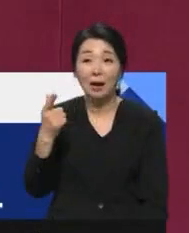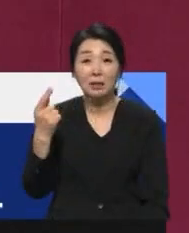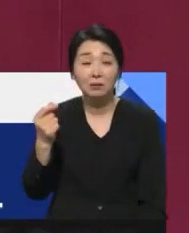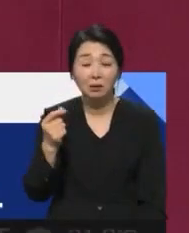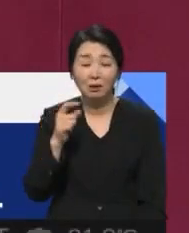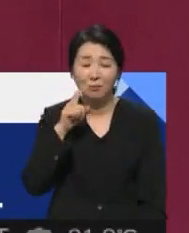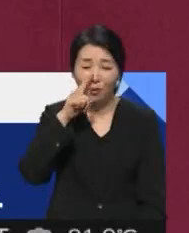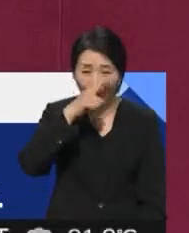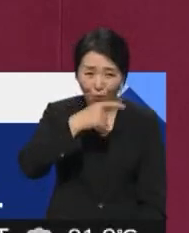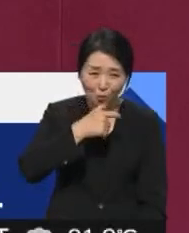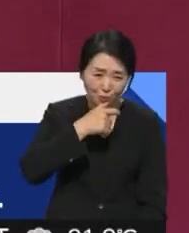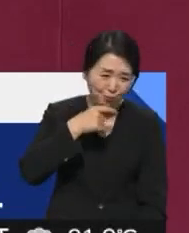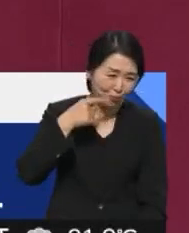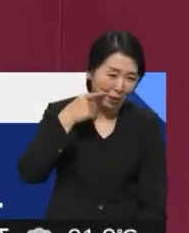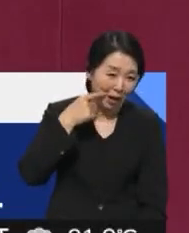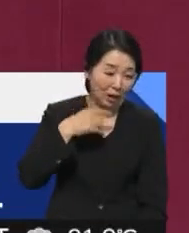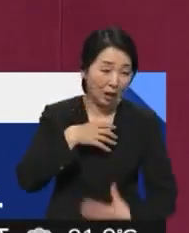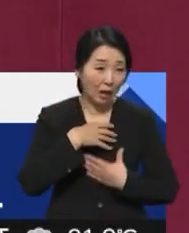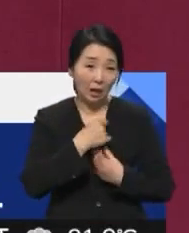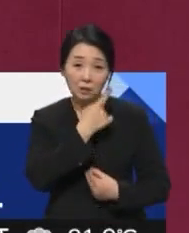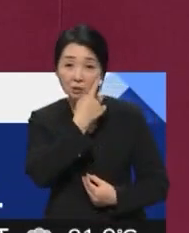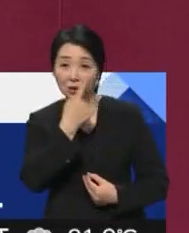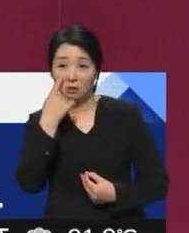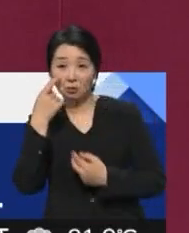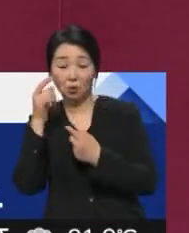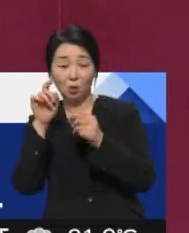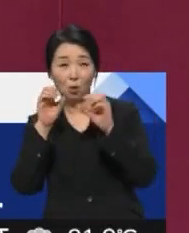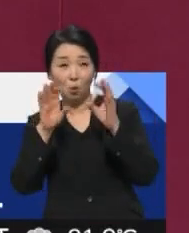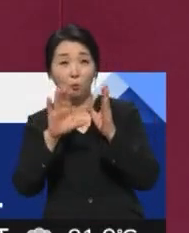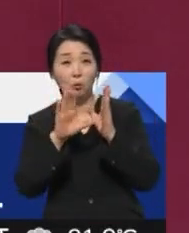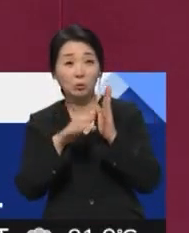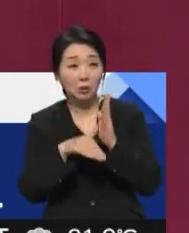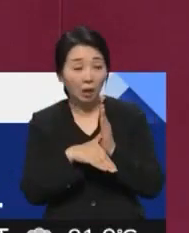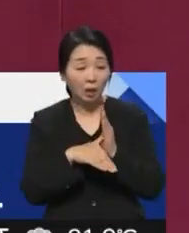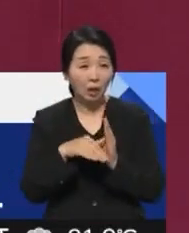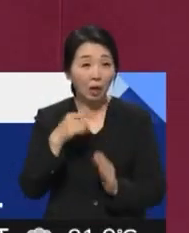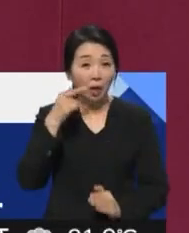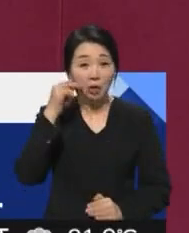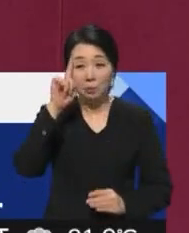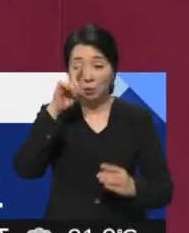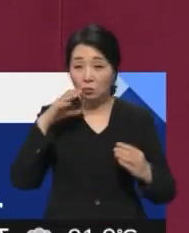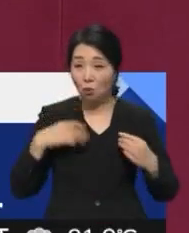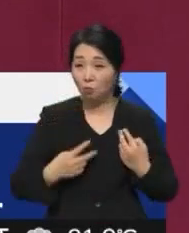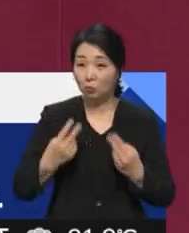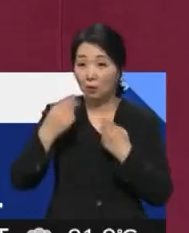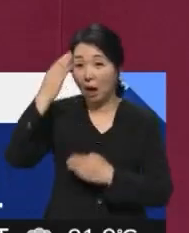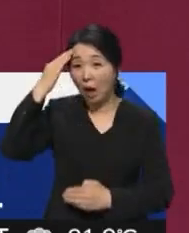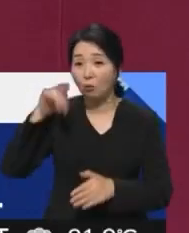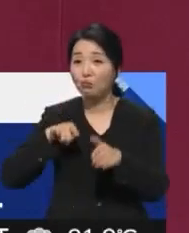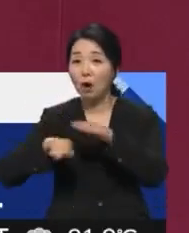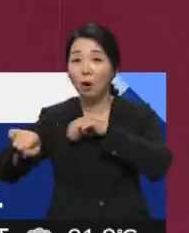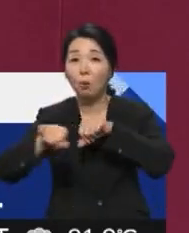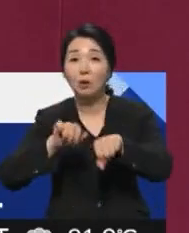오염수 안전성 홍보에 우리 정부가 일본 정부보다 오히려 더 나서고 있습니다.